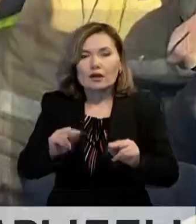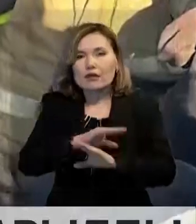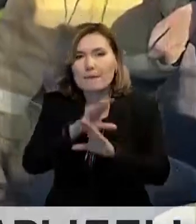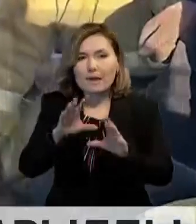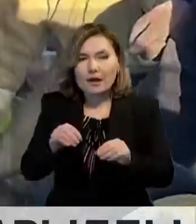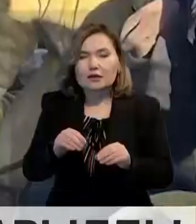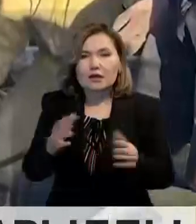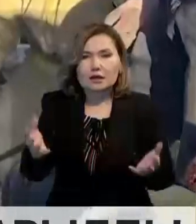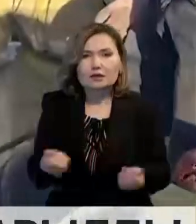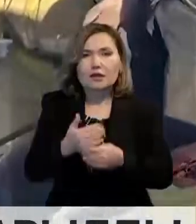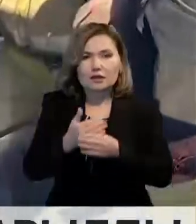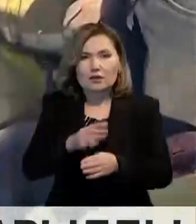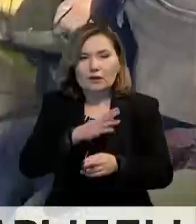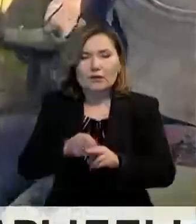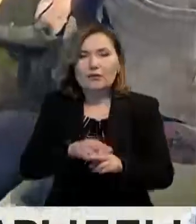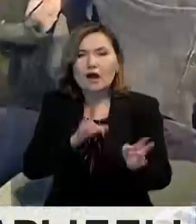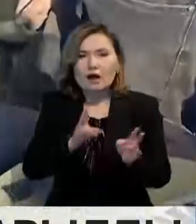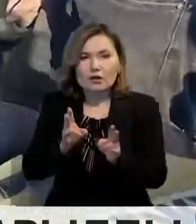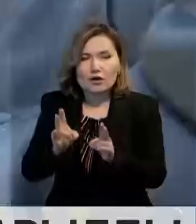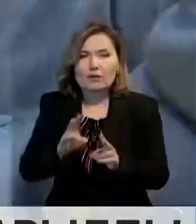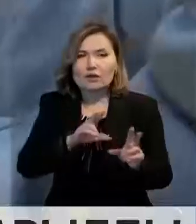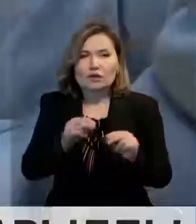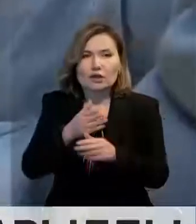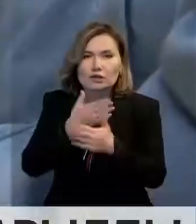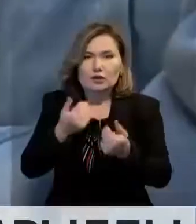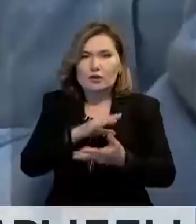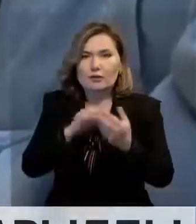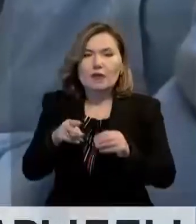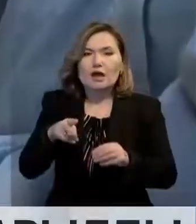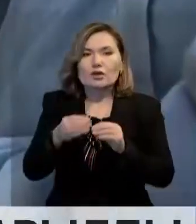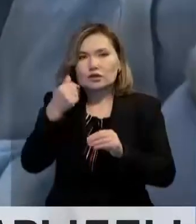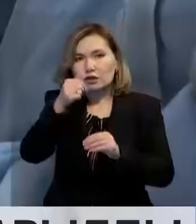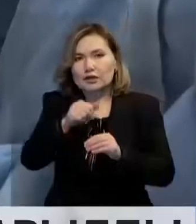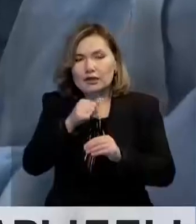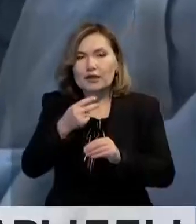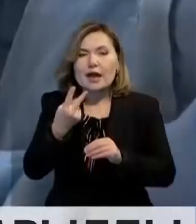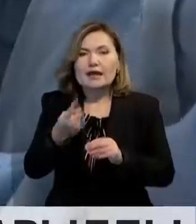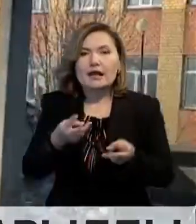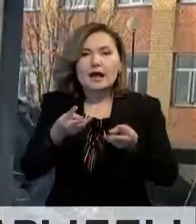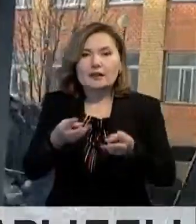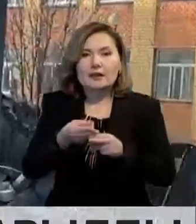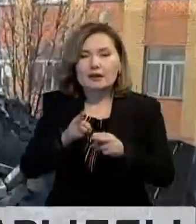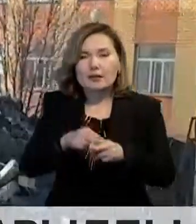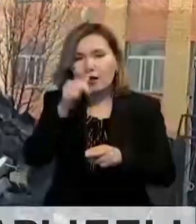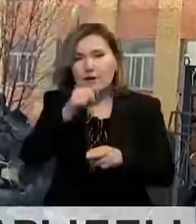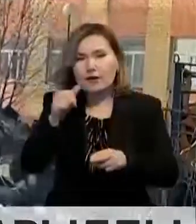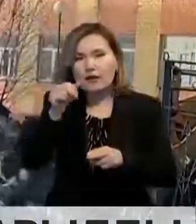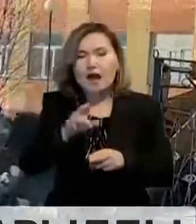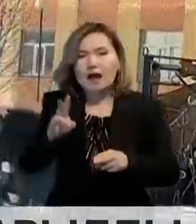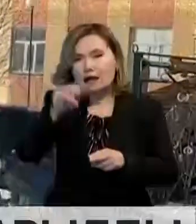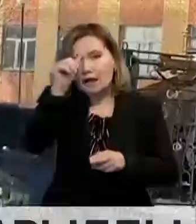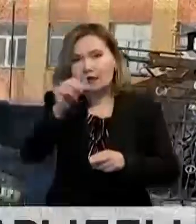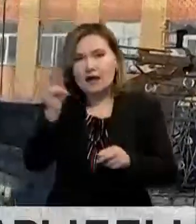оқиды. Балалар мен мұғалімдер арасында зардап шеккендер жоқ. Білім басқармасының мәліметінше 2014 жылы 2 қазандық, ал былтыр қараша айында